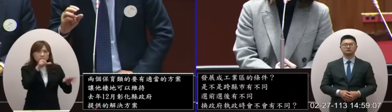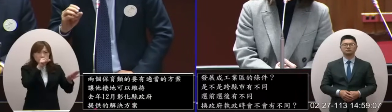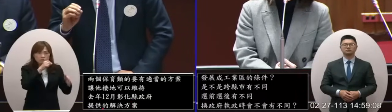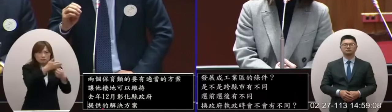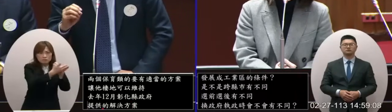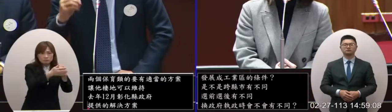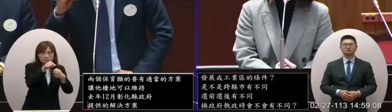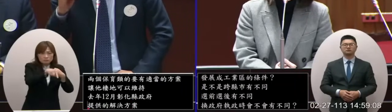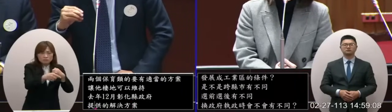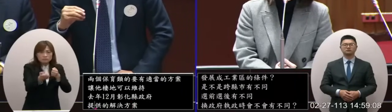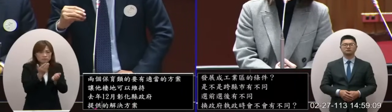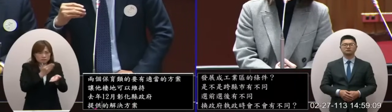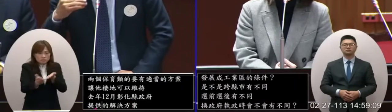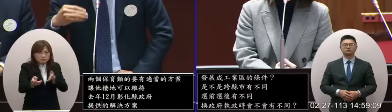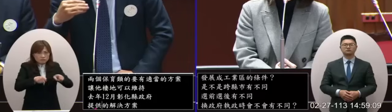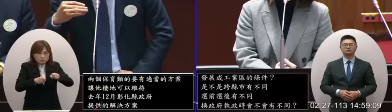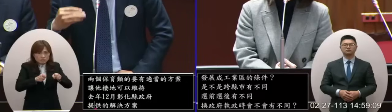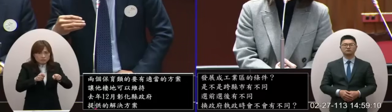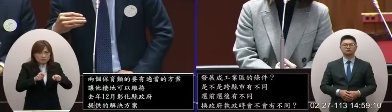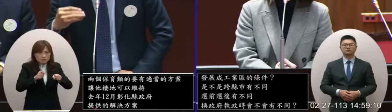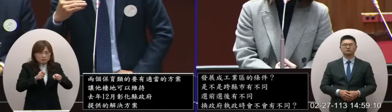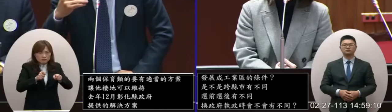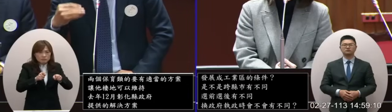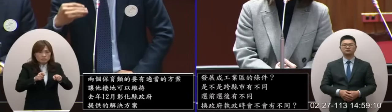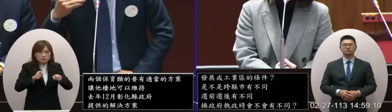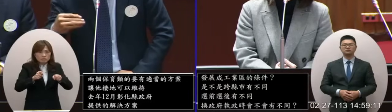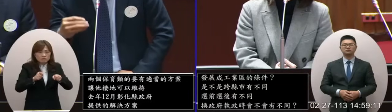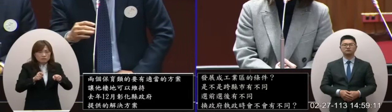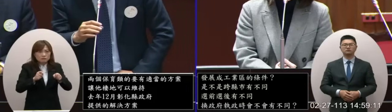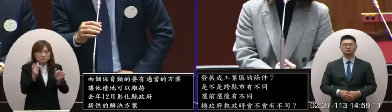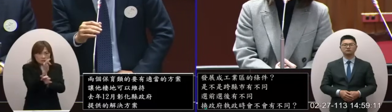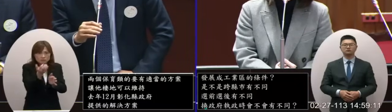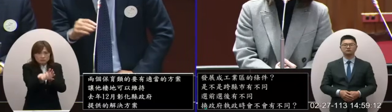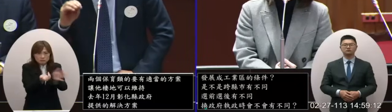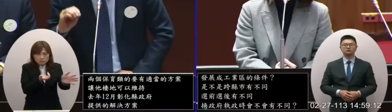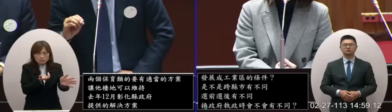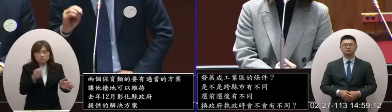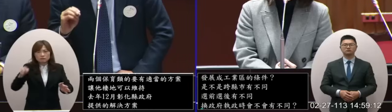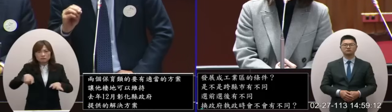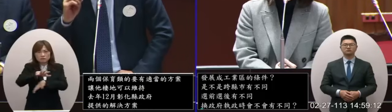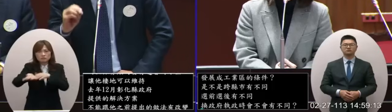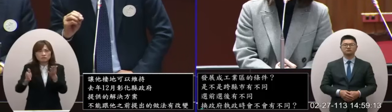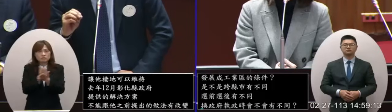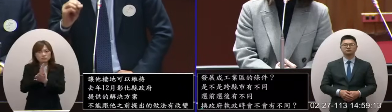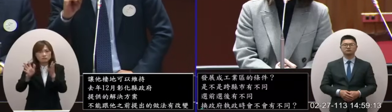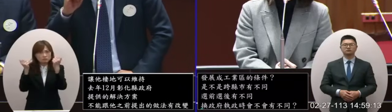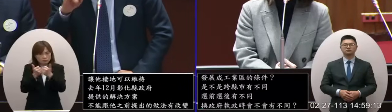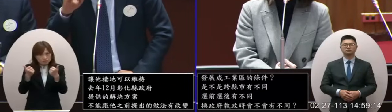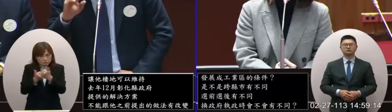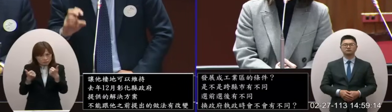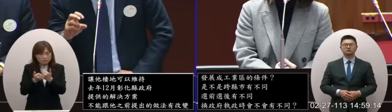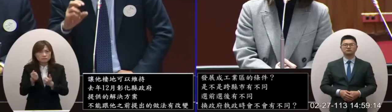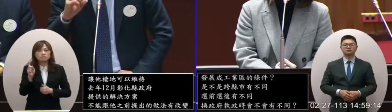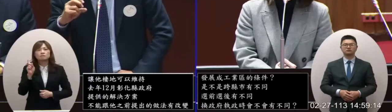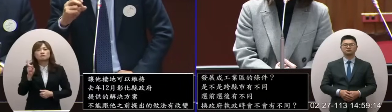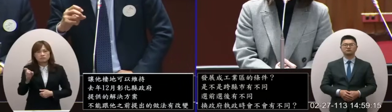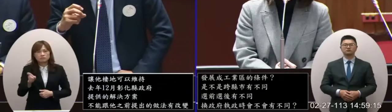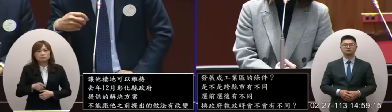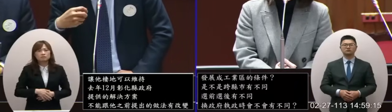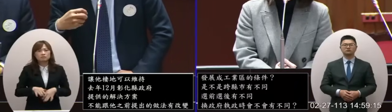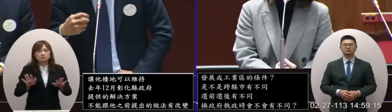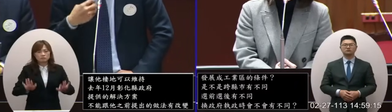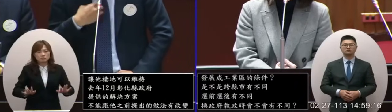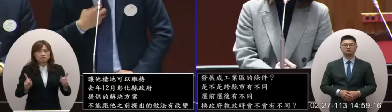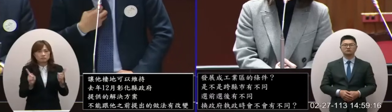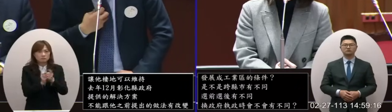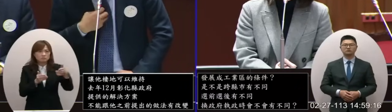方案之前，那个环评的二阶的环评，它大会是没办法召开的。所以现在是目前的卡关是在整个保育类的